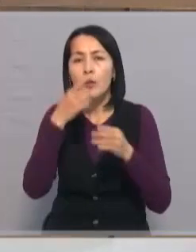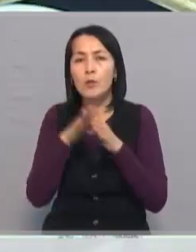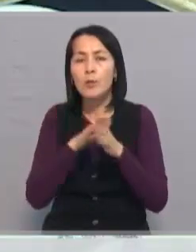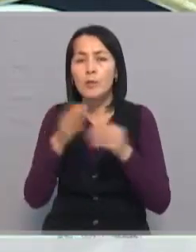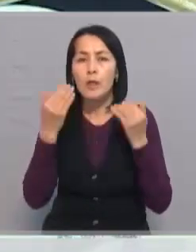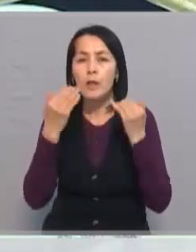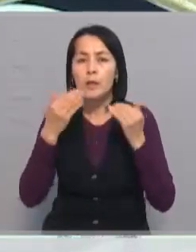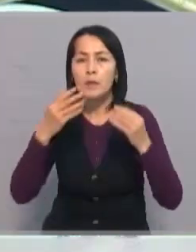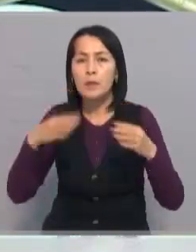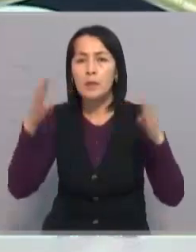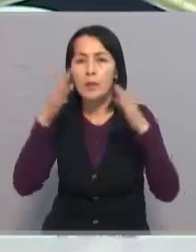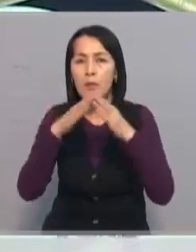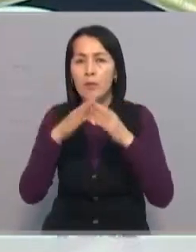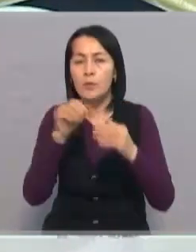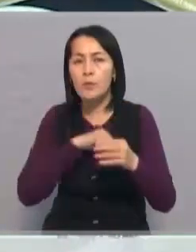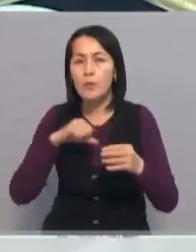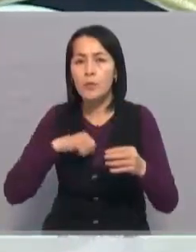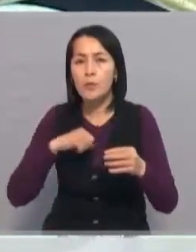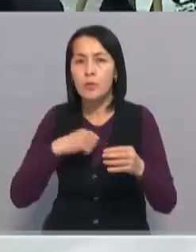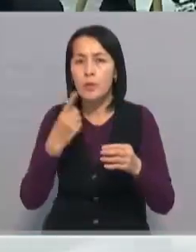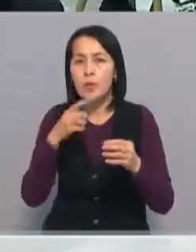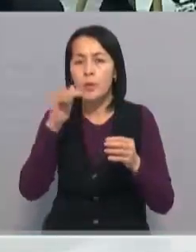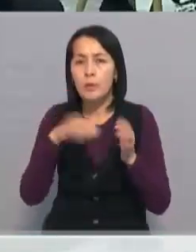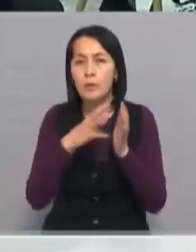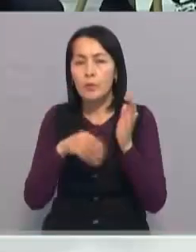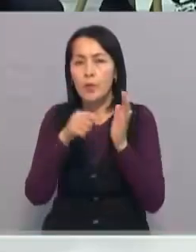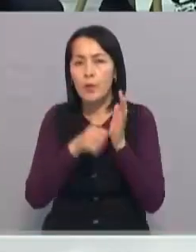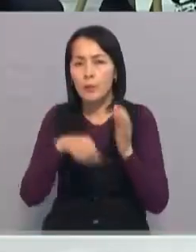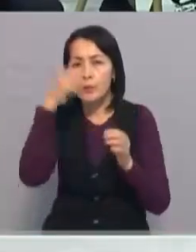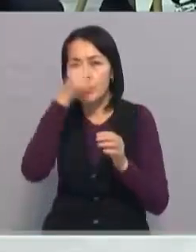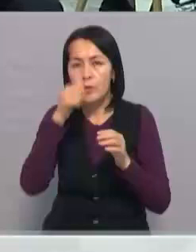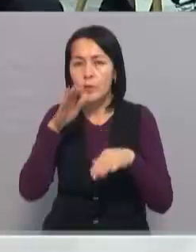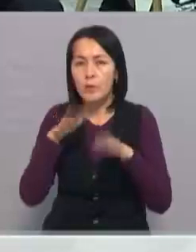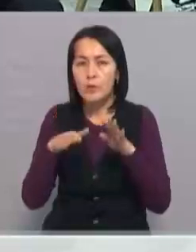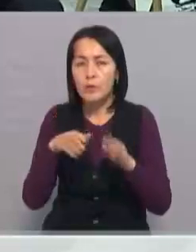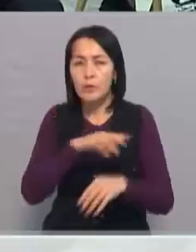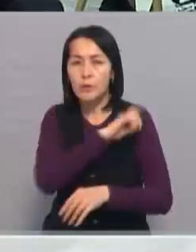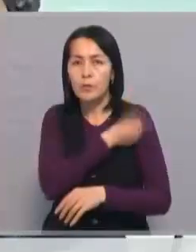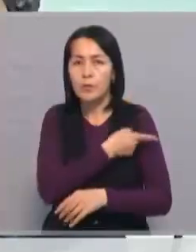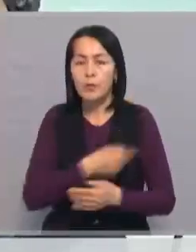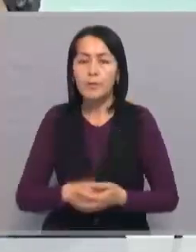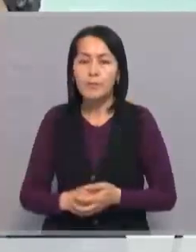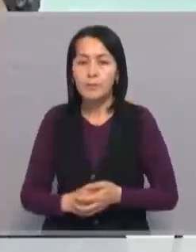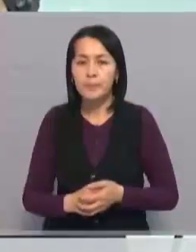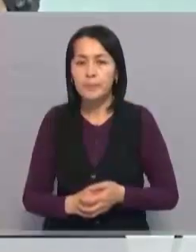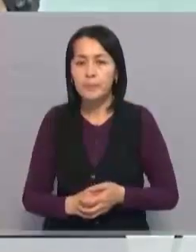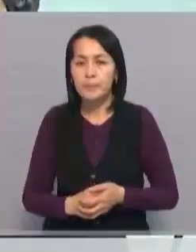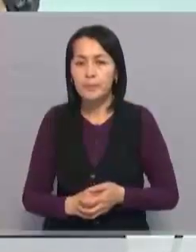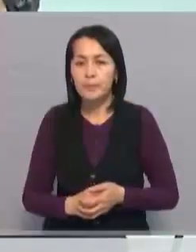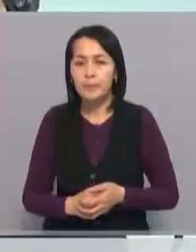Айтуларынша, қазіргі ғимараттардан өздерінің 1960 жылғы үйлері берік екен.